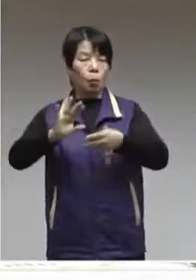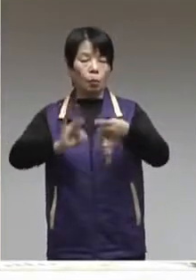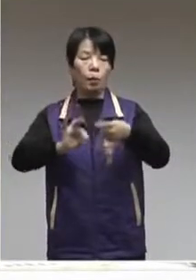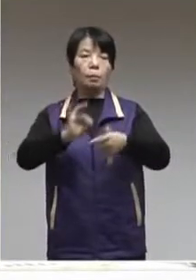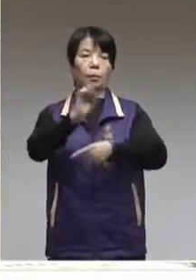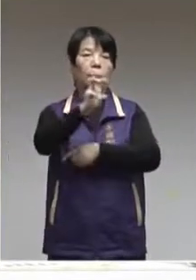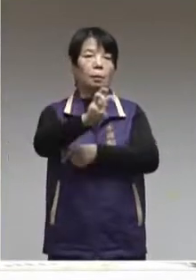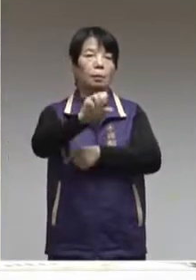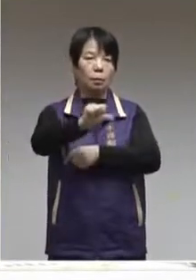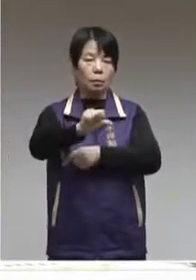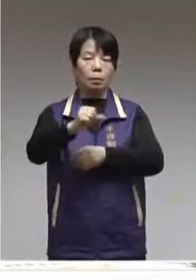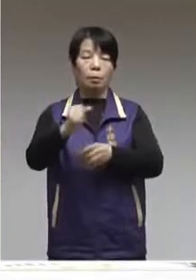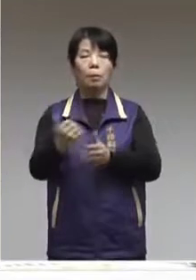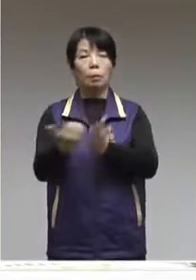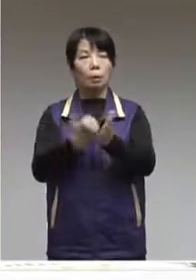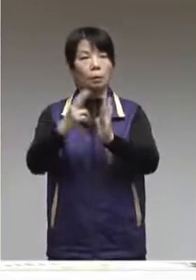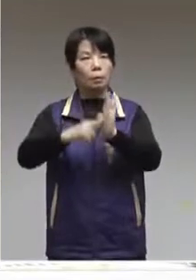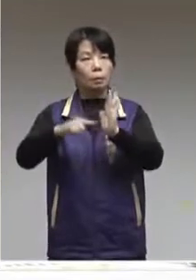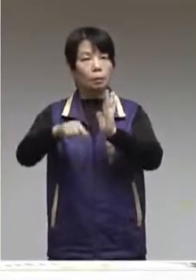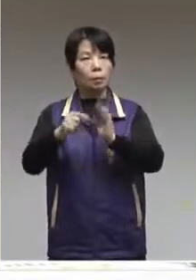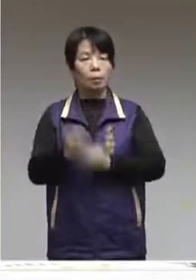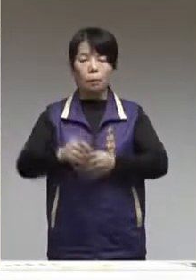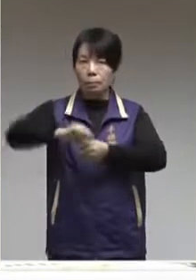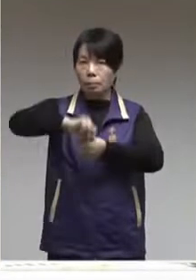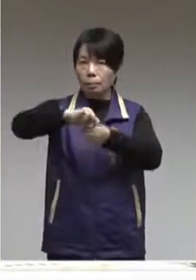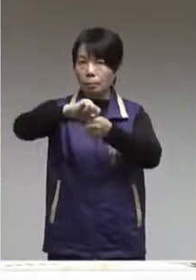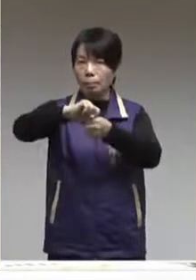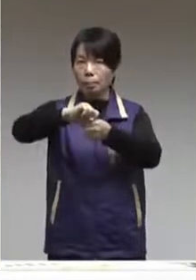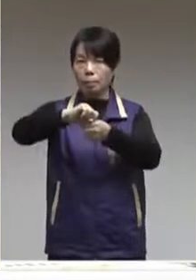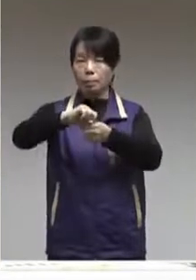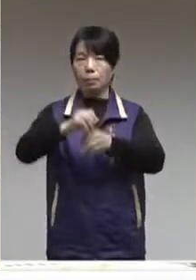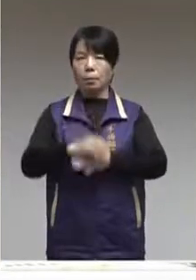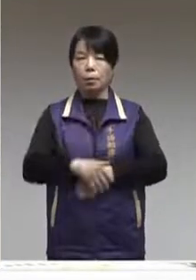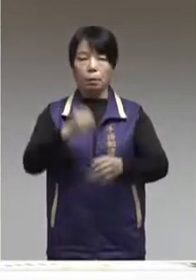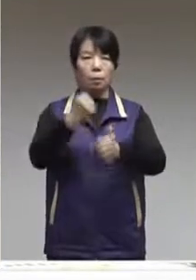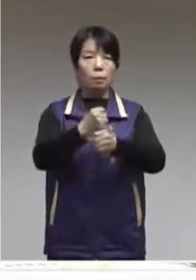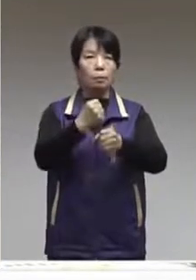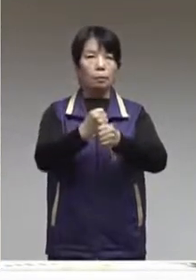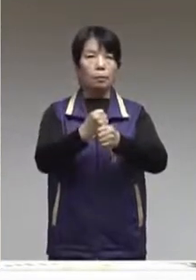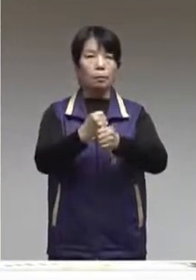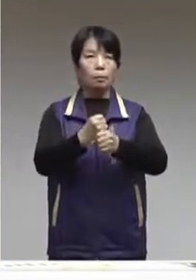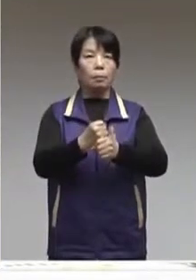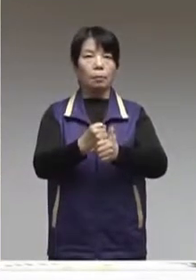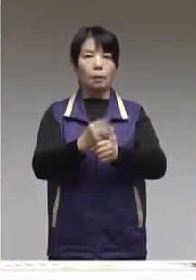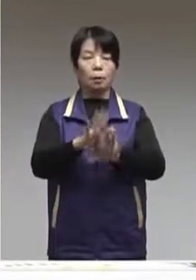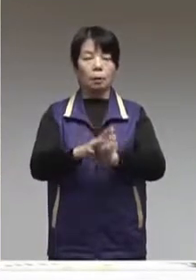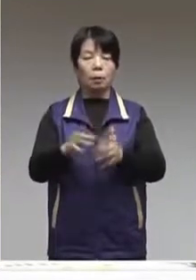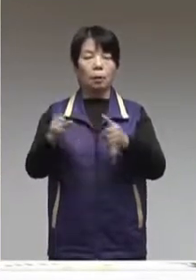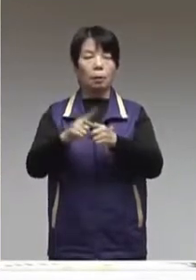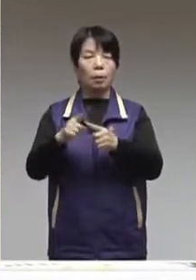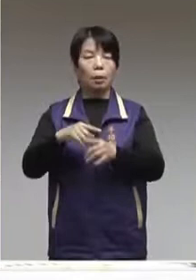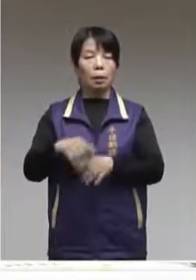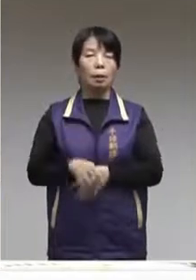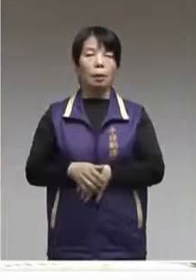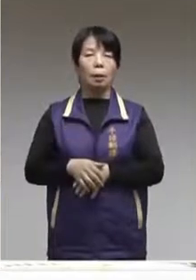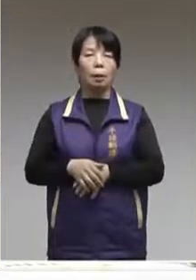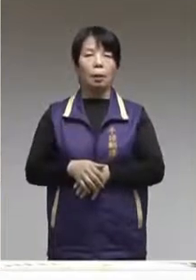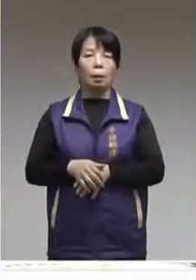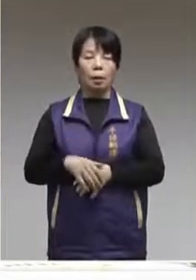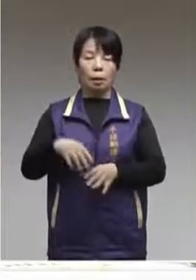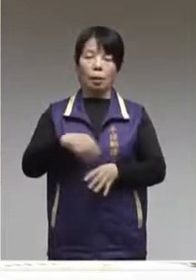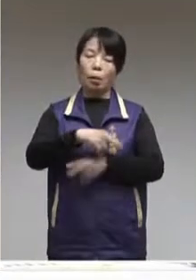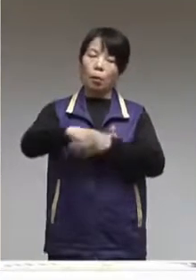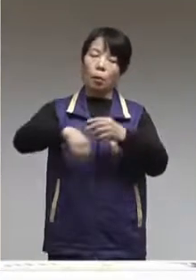们就正如我刚刚讲，会在增加啊、这个工作的流动人口，好啊，所以我们现在在通